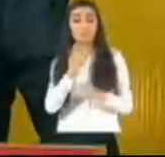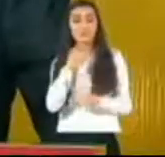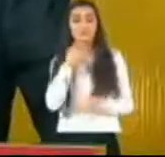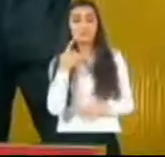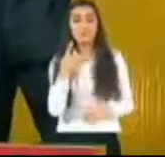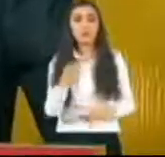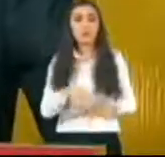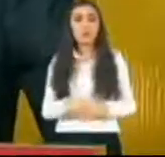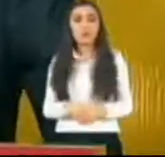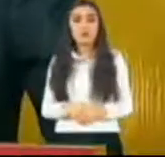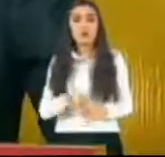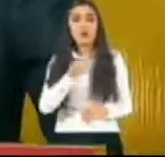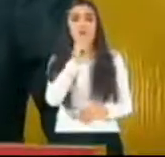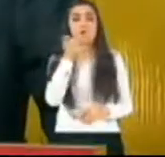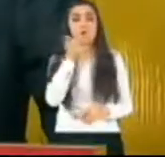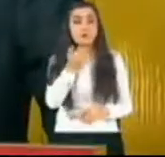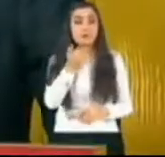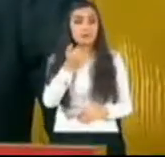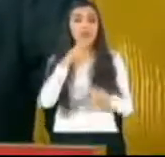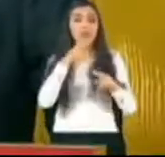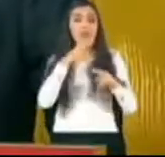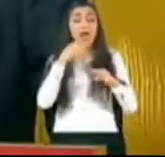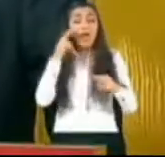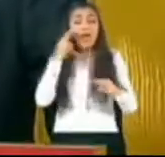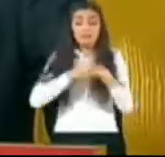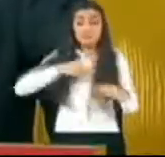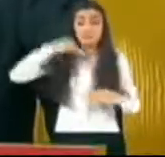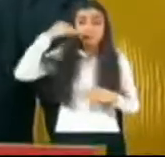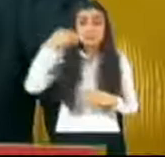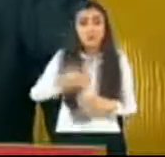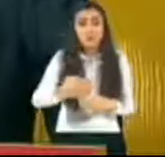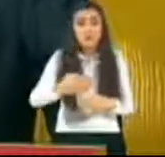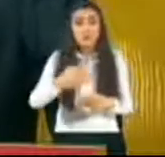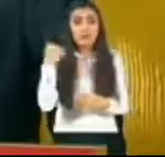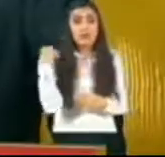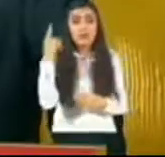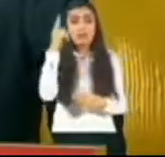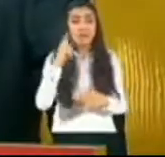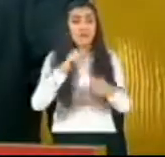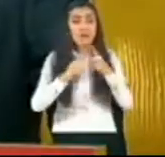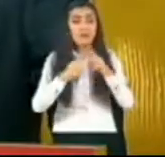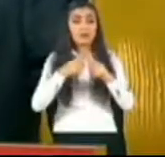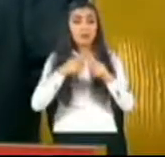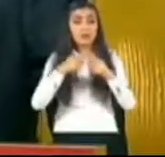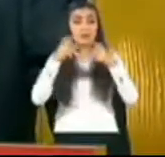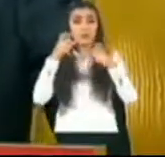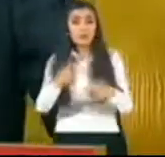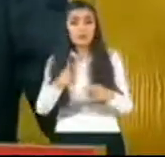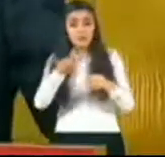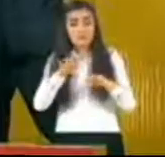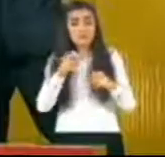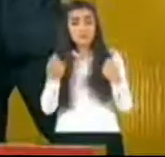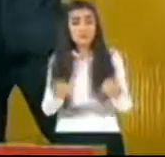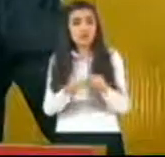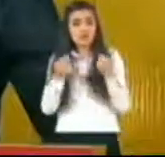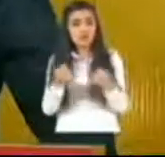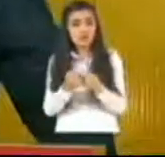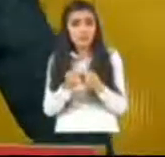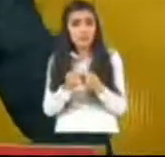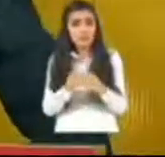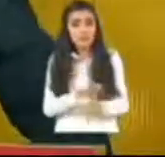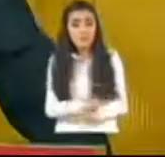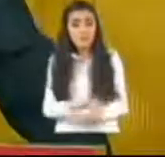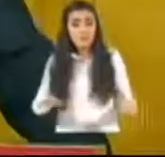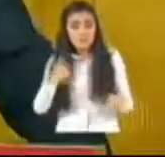vurmayacağız. 16 Nisan'dan hemen sonra yeni bir parti kurma konusunda mekik dokuyan,